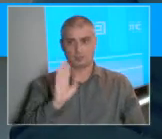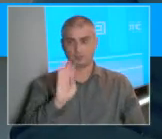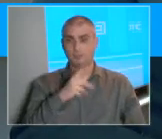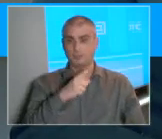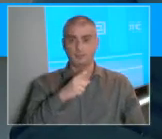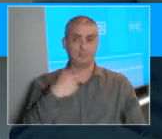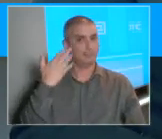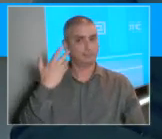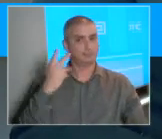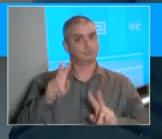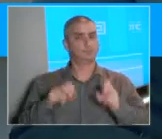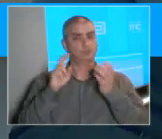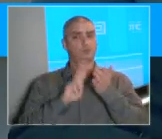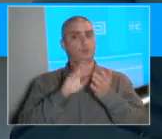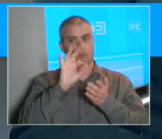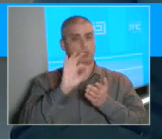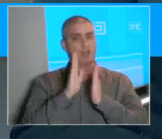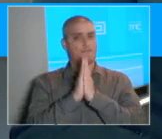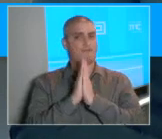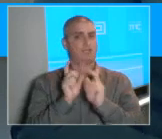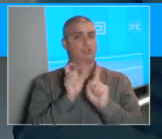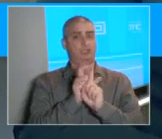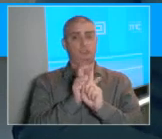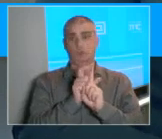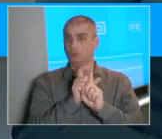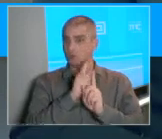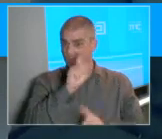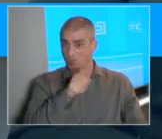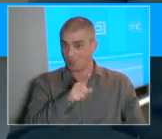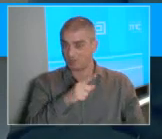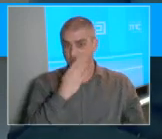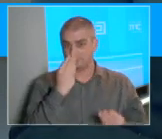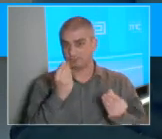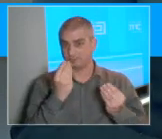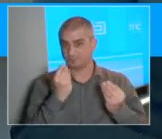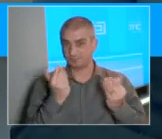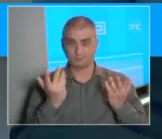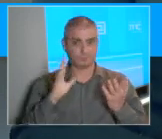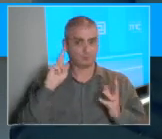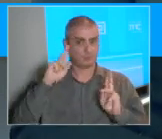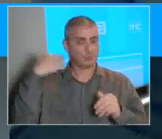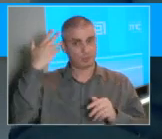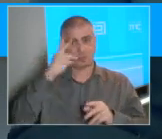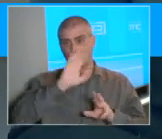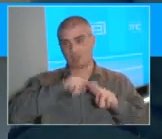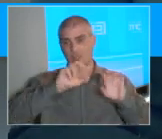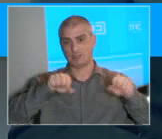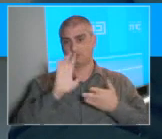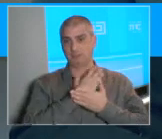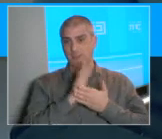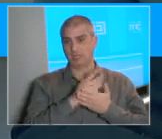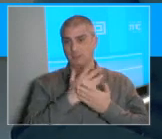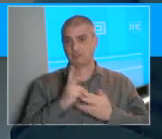שנתניהו יממש את זכותו ויבקש חסינות? יכול להיות שזה רומז למה שעשוי לקרות אצל הנשיא אחרי